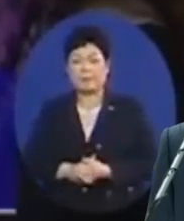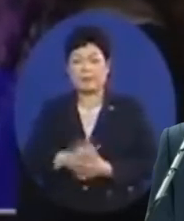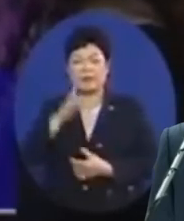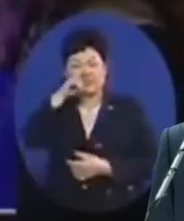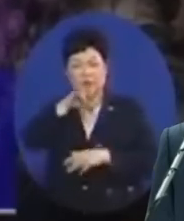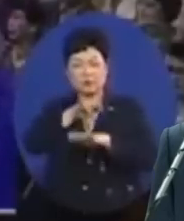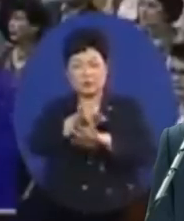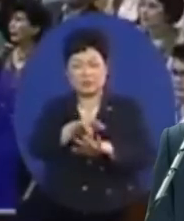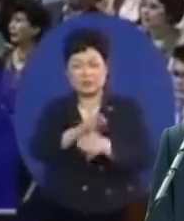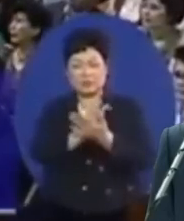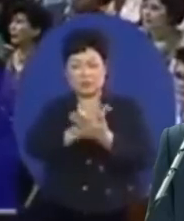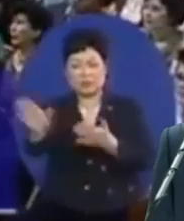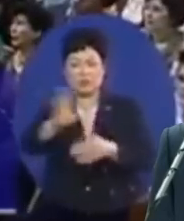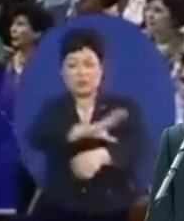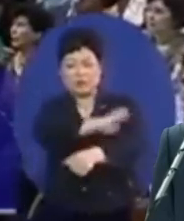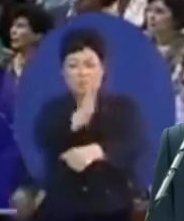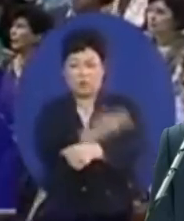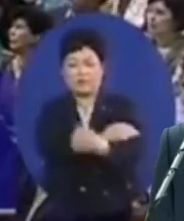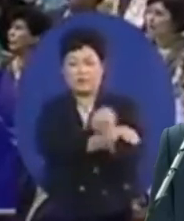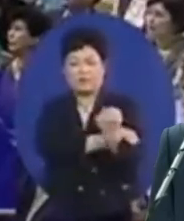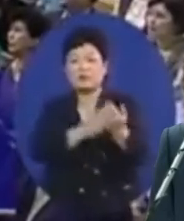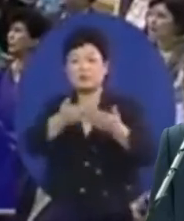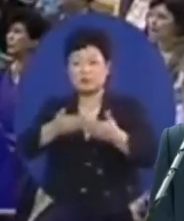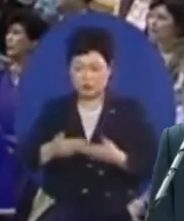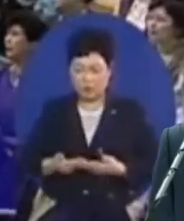더러운 귀신을 제어하는 권능을 주시고,